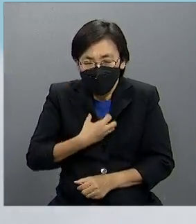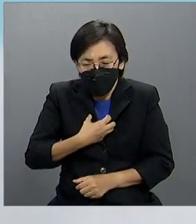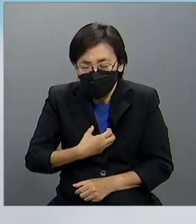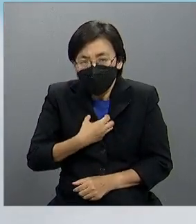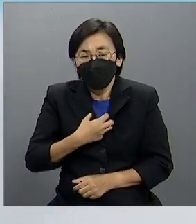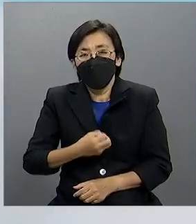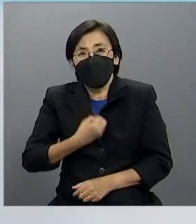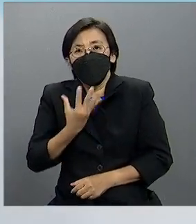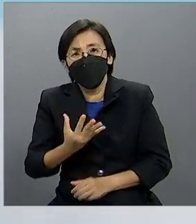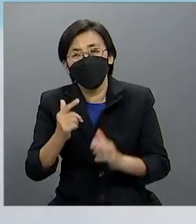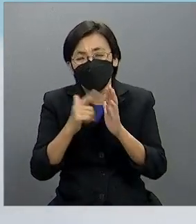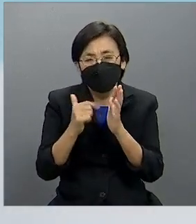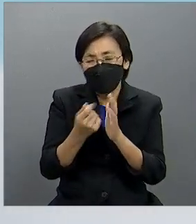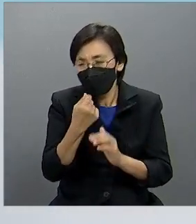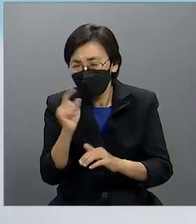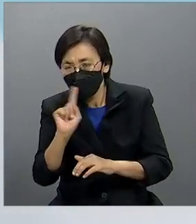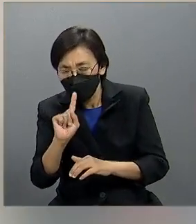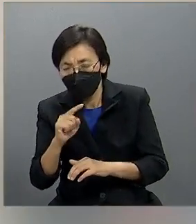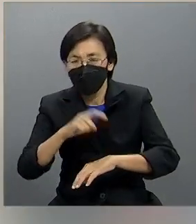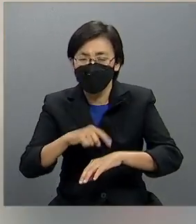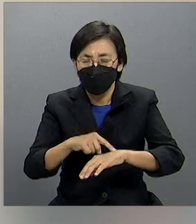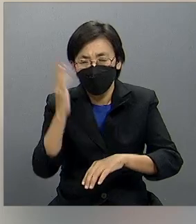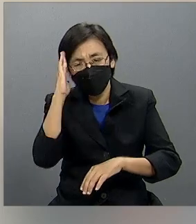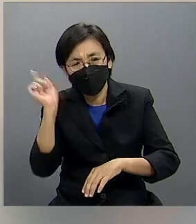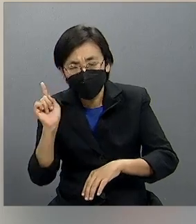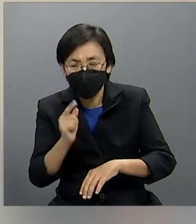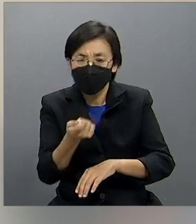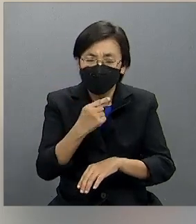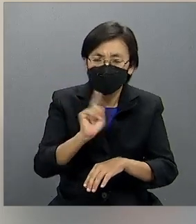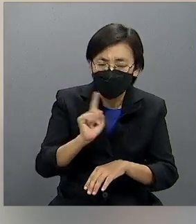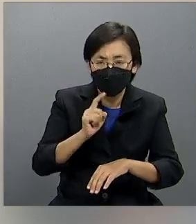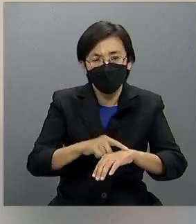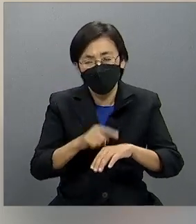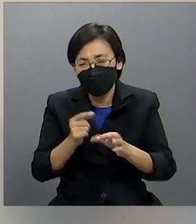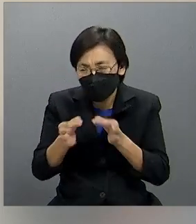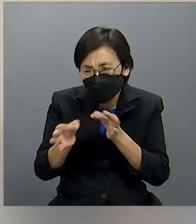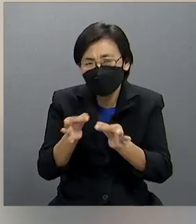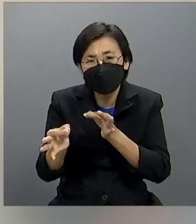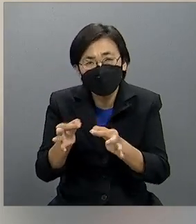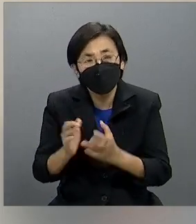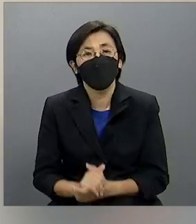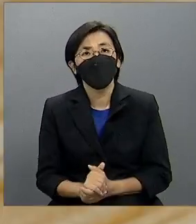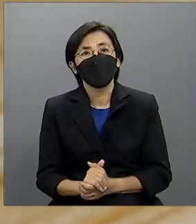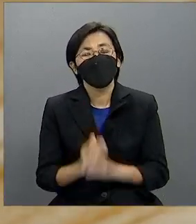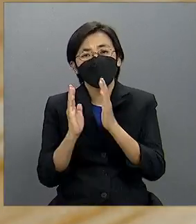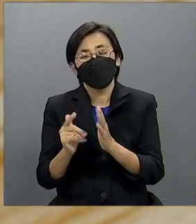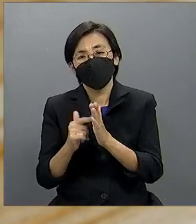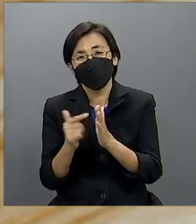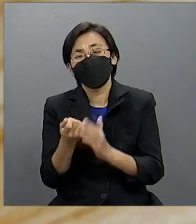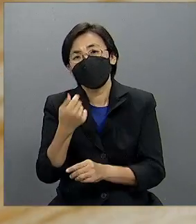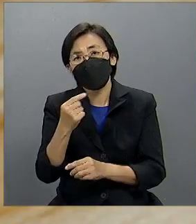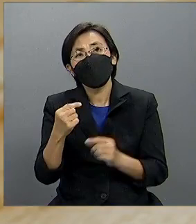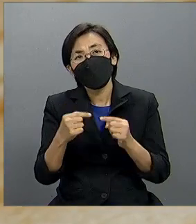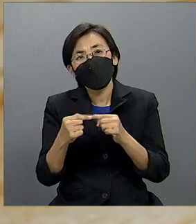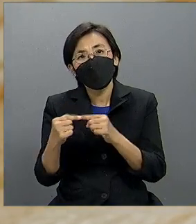ลาพักเวลานอนนะครับจะได้ให้คุ้นเคยเสร็จแล้วในเวลาคนที่ต้องรักษาจริงหรือว่าให้ยาอย่างนี้นานๆเนี่ยเราต้องมีการเ